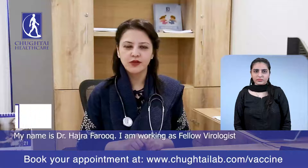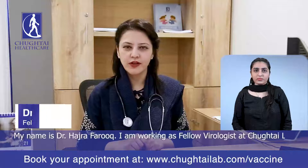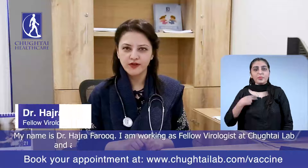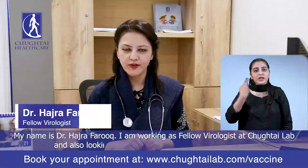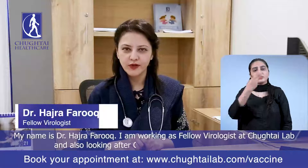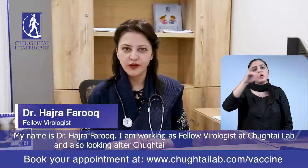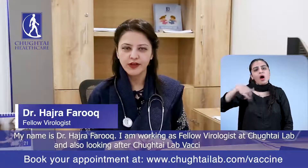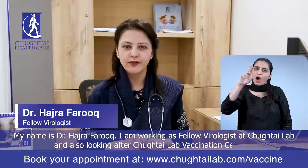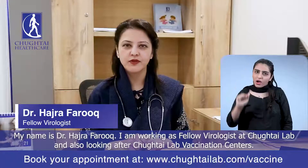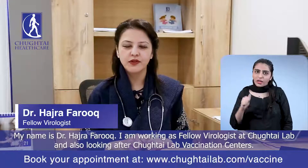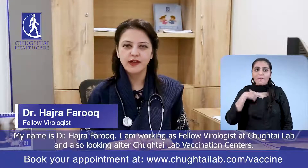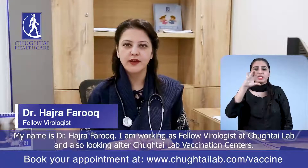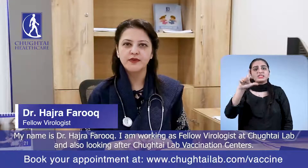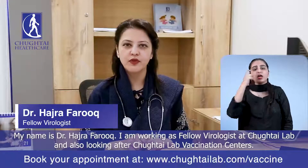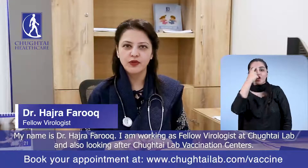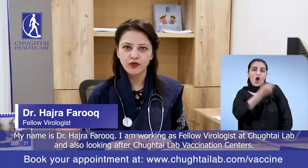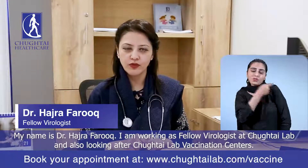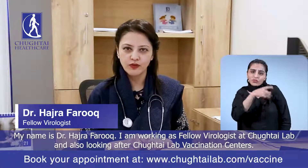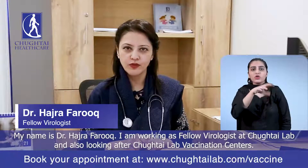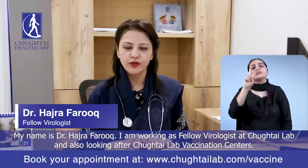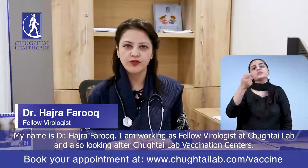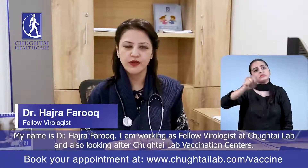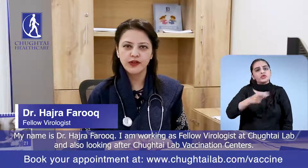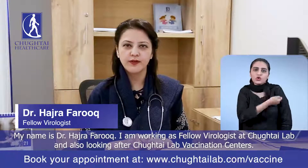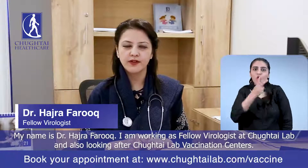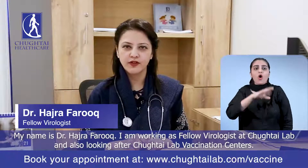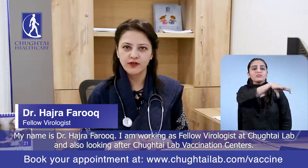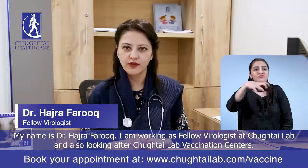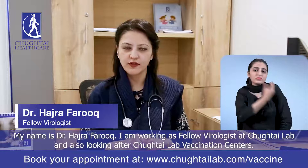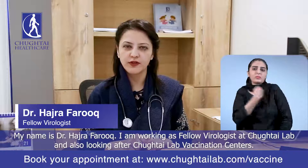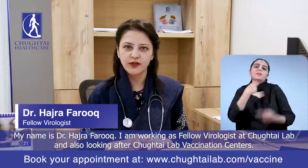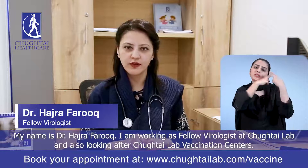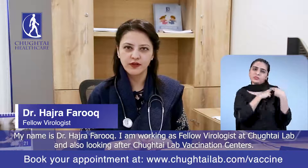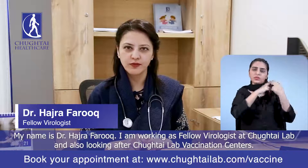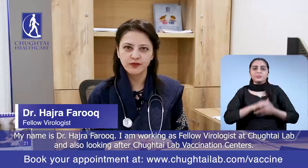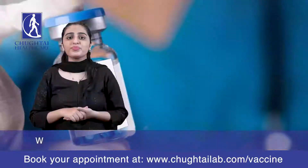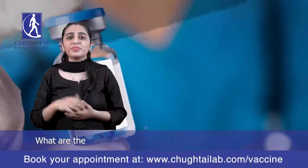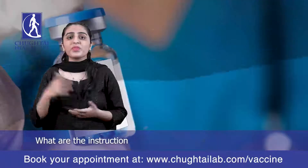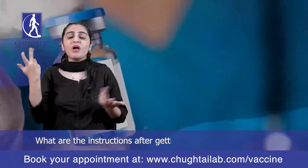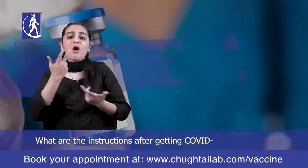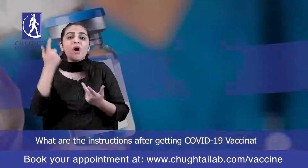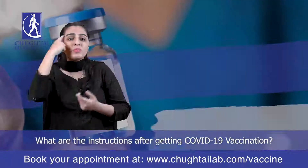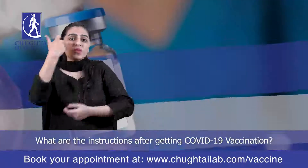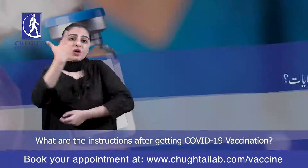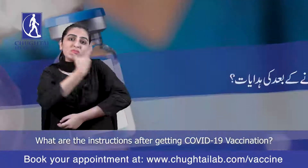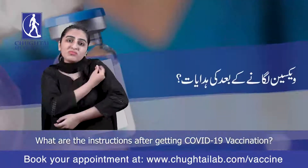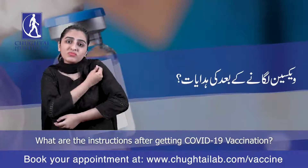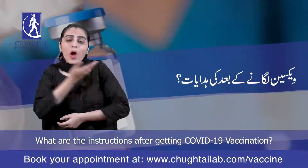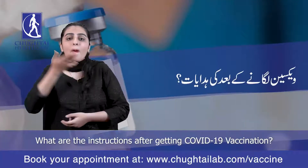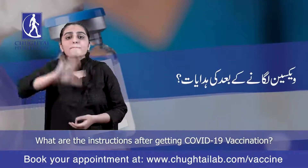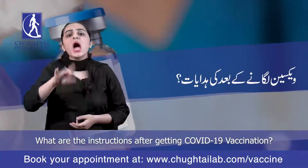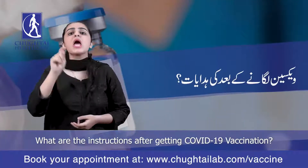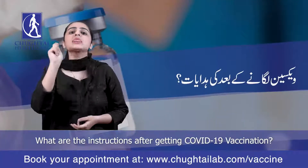मेरा नाम डॉक्टर हाजरा फारूक है। मैं चुगताई लैब में फेलो वायरोलॉजिस्ट हूँ और चुगताई लैब वैक्सीनेशन सेंटर्स को देख रही हूँ।